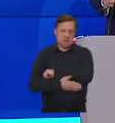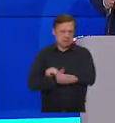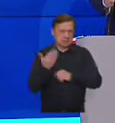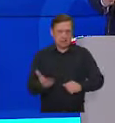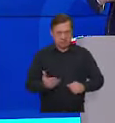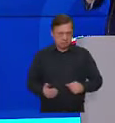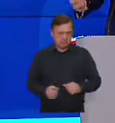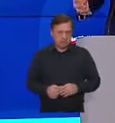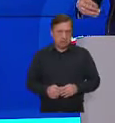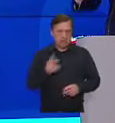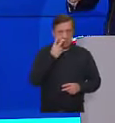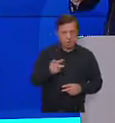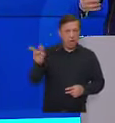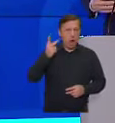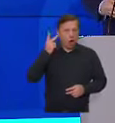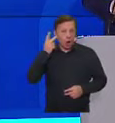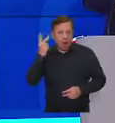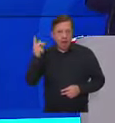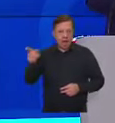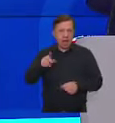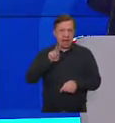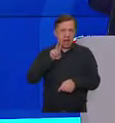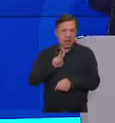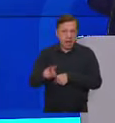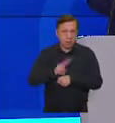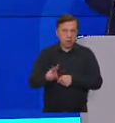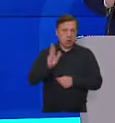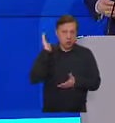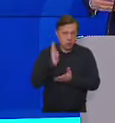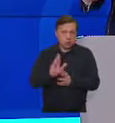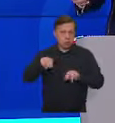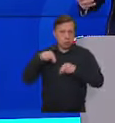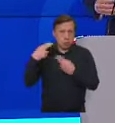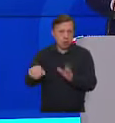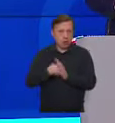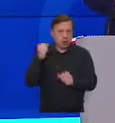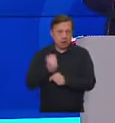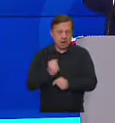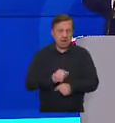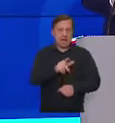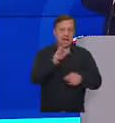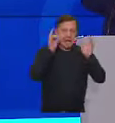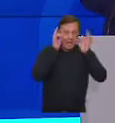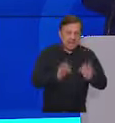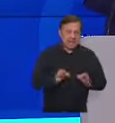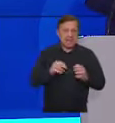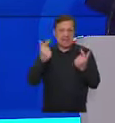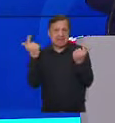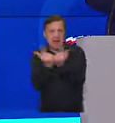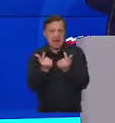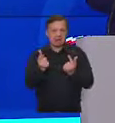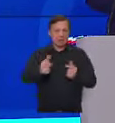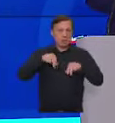widzimy, że Koreańczycy, Japończycy z powrotem wracają do pracy, Chińczycy, Tajwańczycy z powrotem wracają do